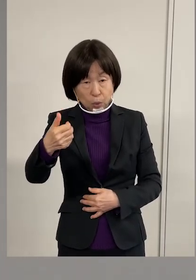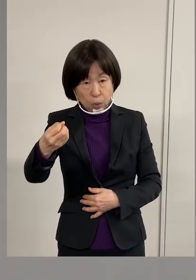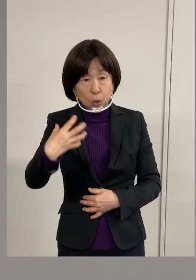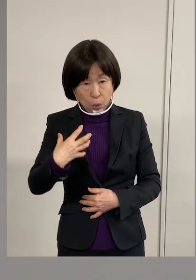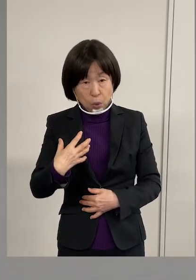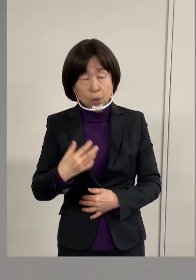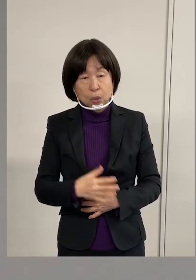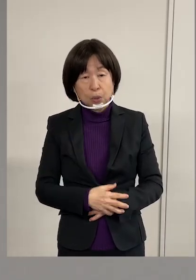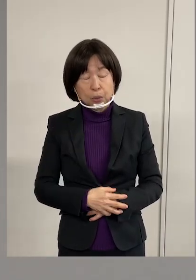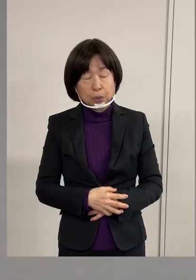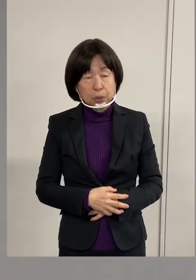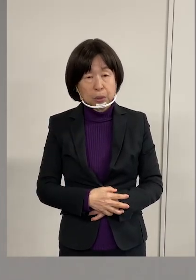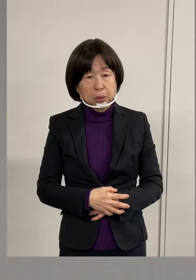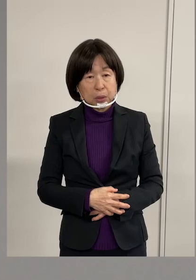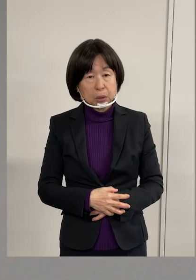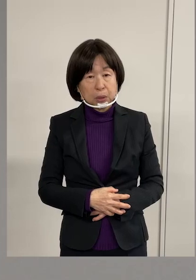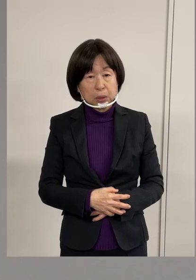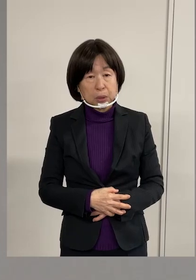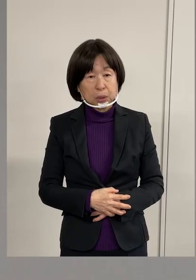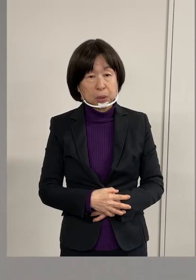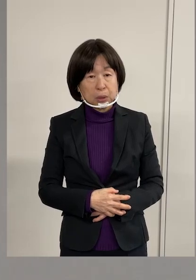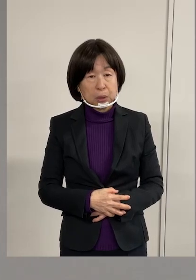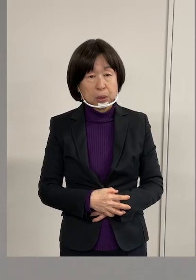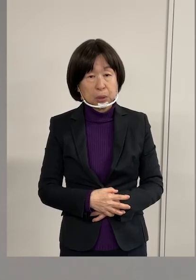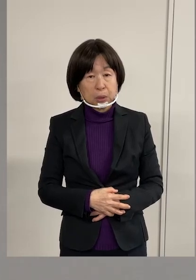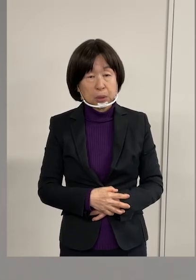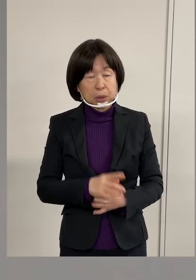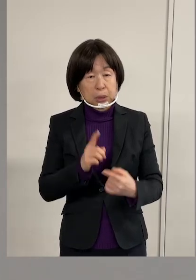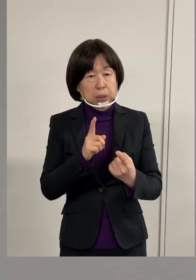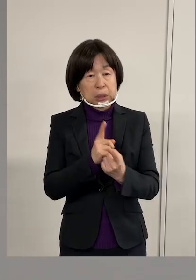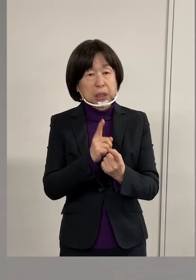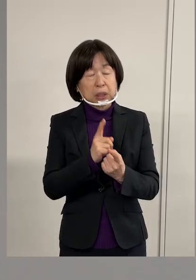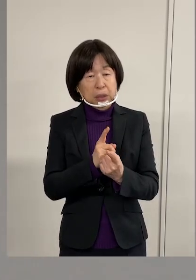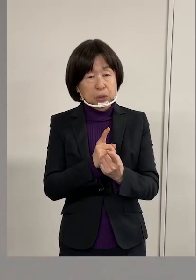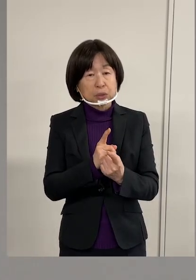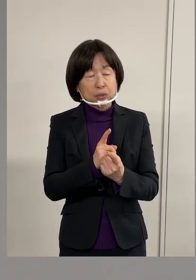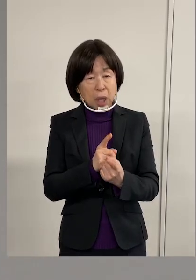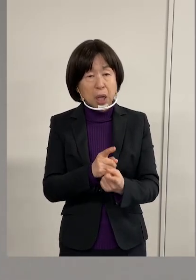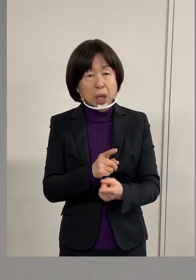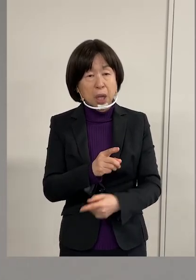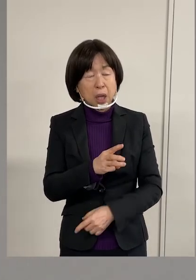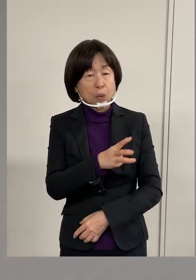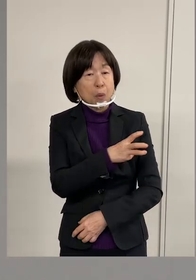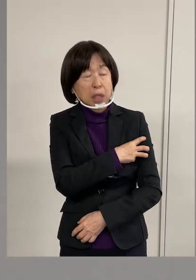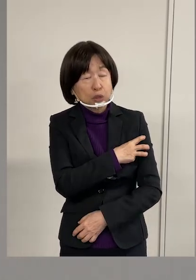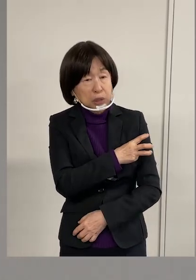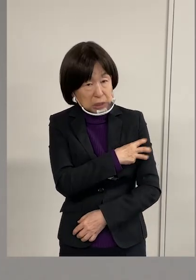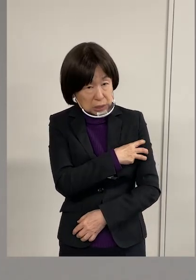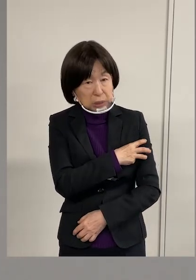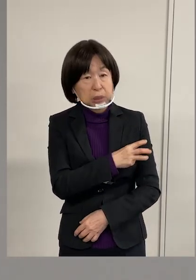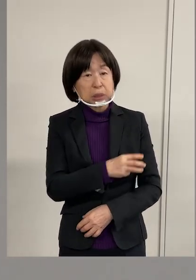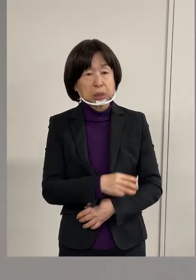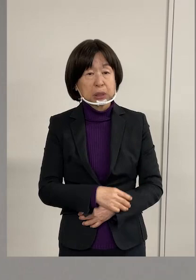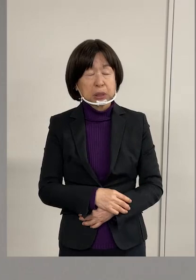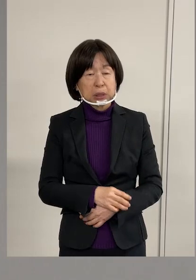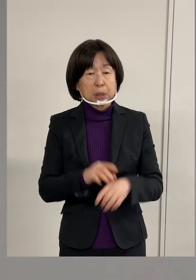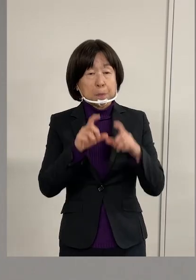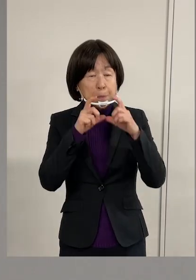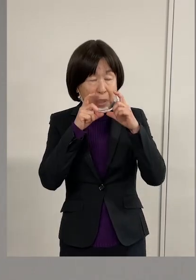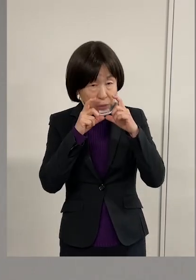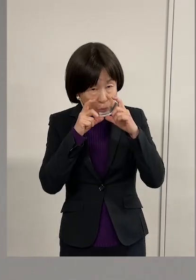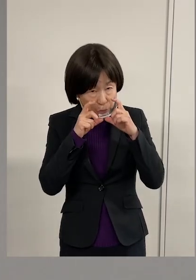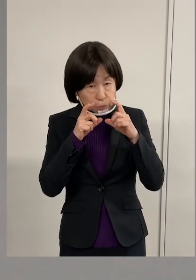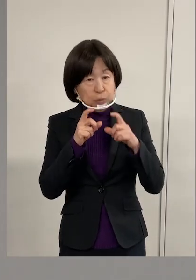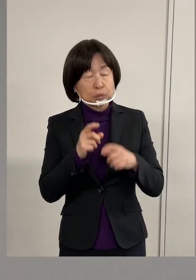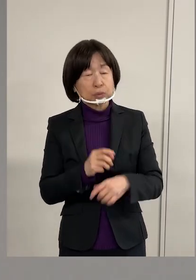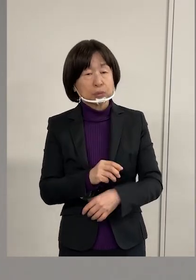ほど、質問の中であったその対策もワクチンであったり、高齢者の方の周辺のマスクの着用ということもおっ